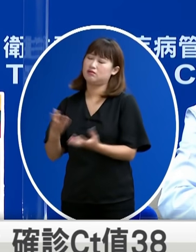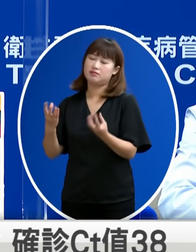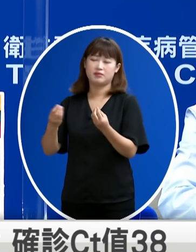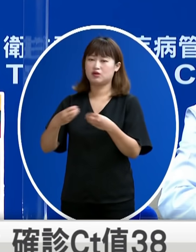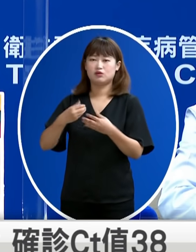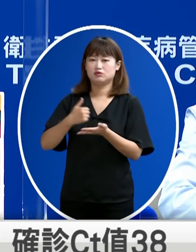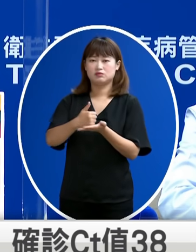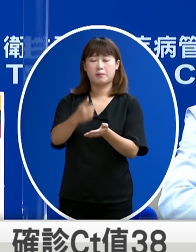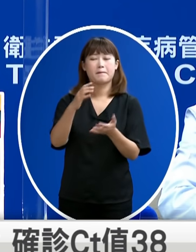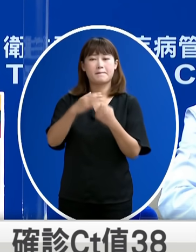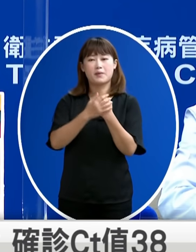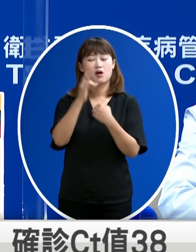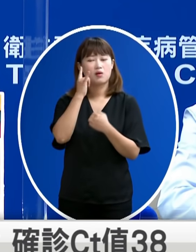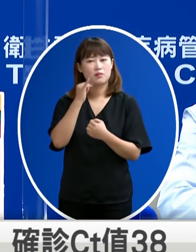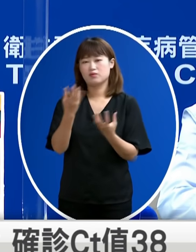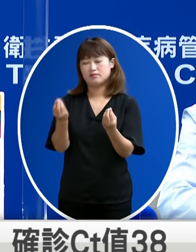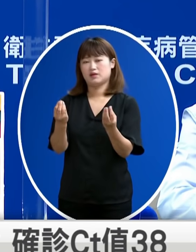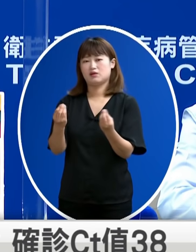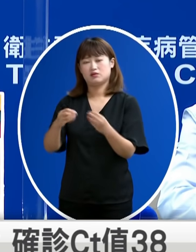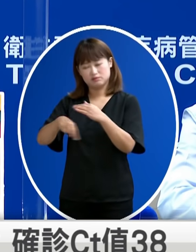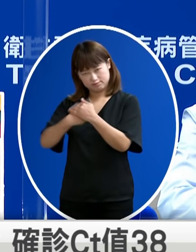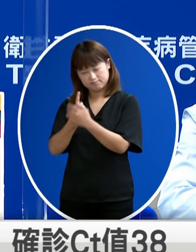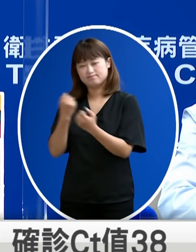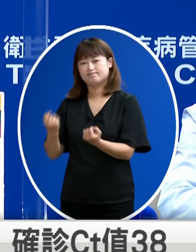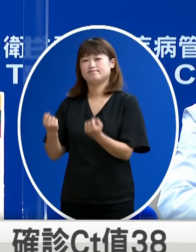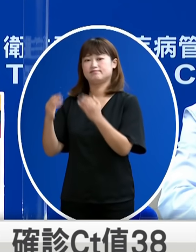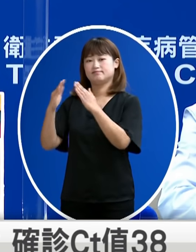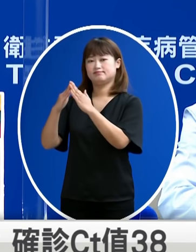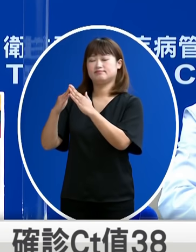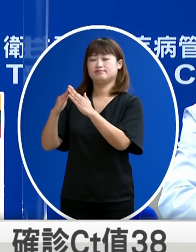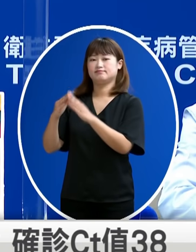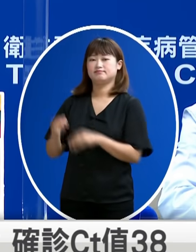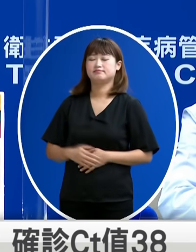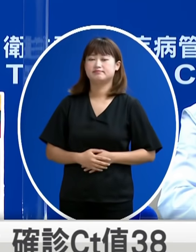中心，也没有保姆，就是纯粹在家里面的人。